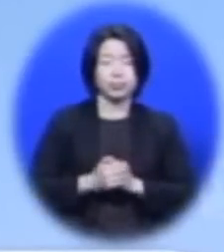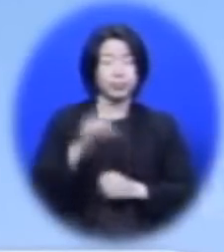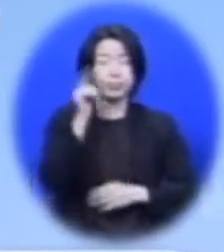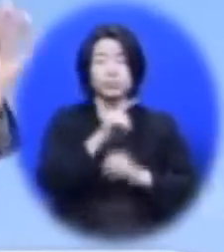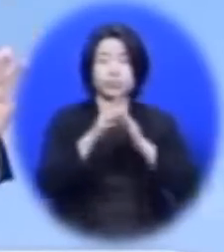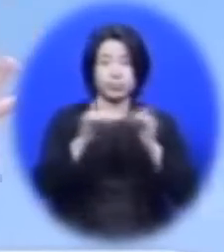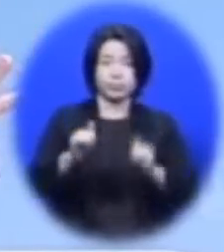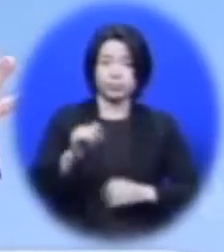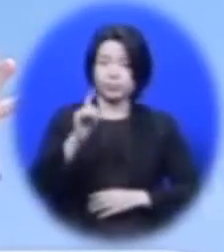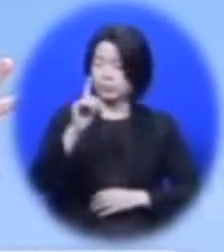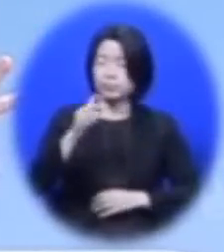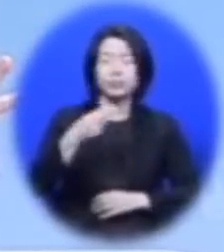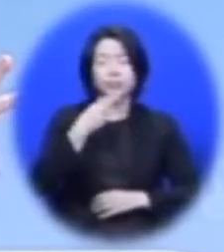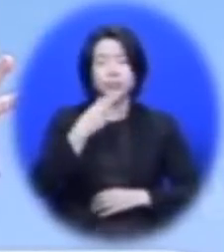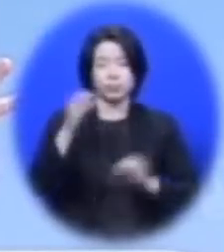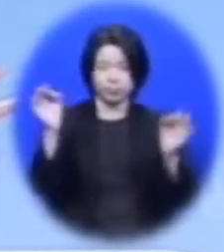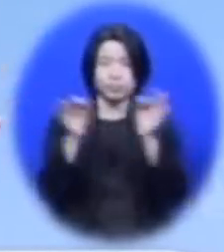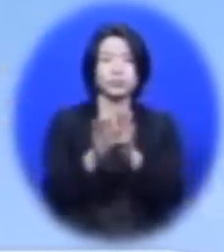악한 사람이 다 없어졌어요.